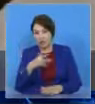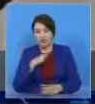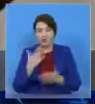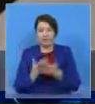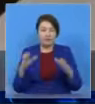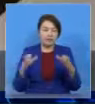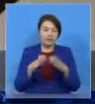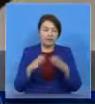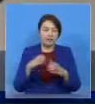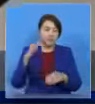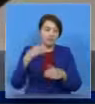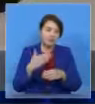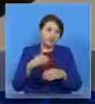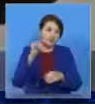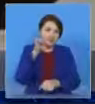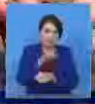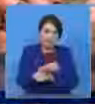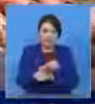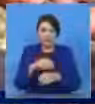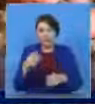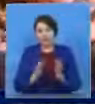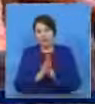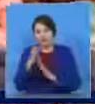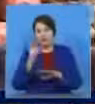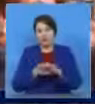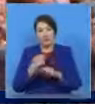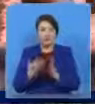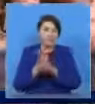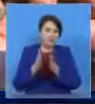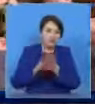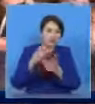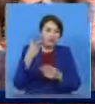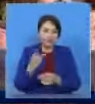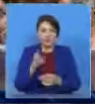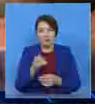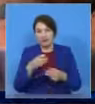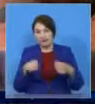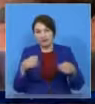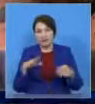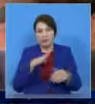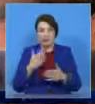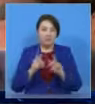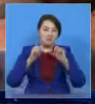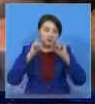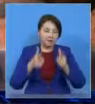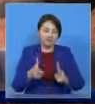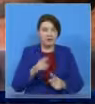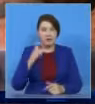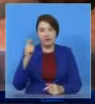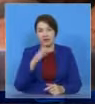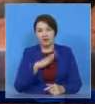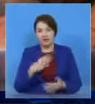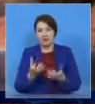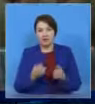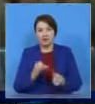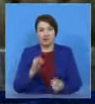из компаний прекратила выращивание картофеля. Со второй не договорились по стоимости закупа продукции. Преимуществом соглашения для фермеров является